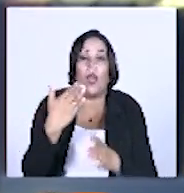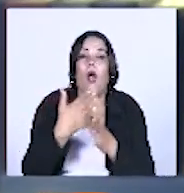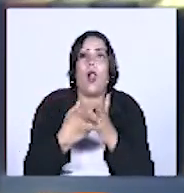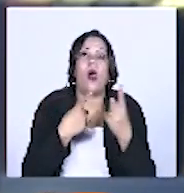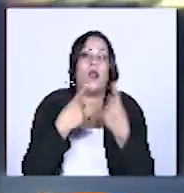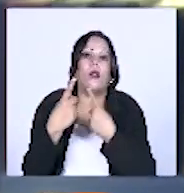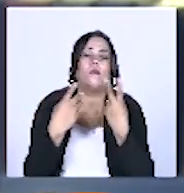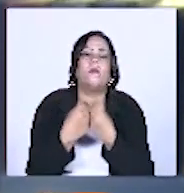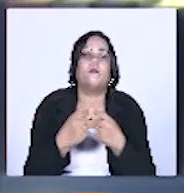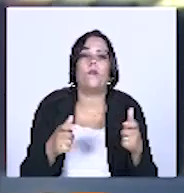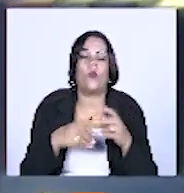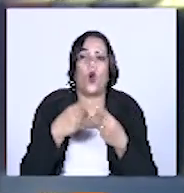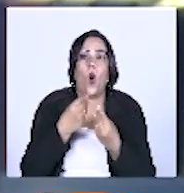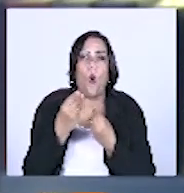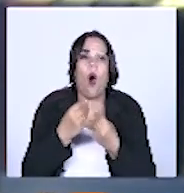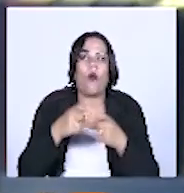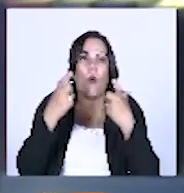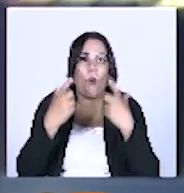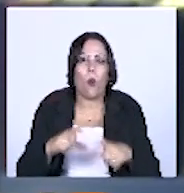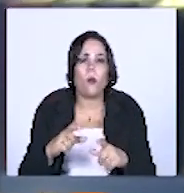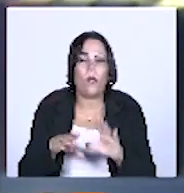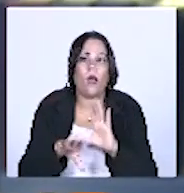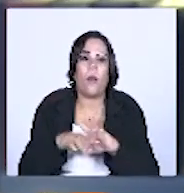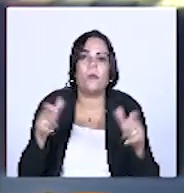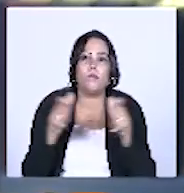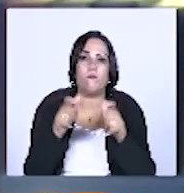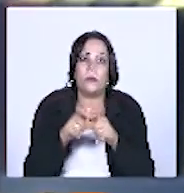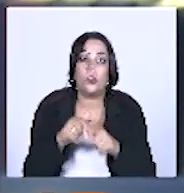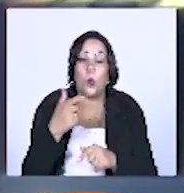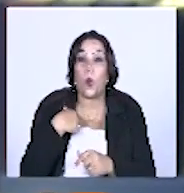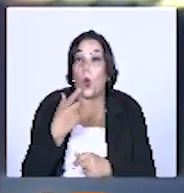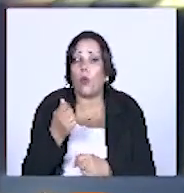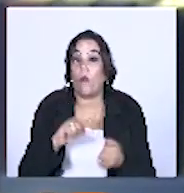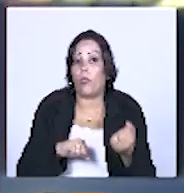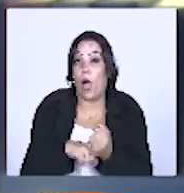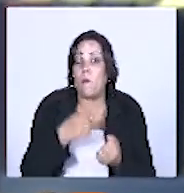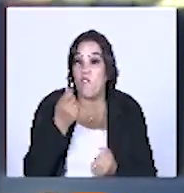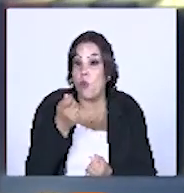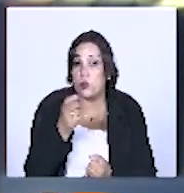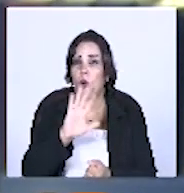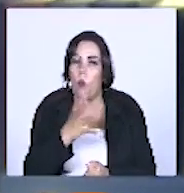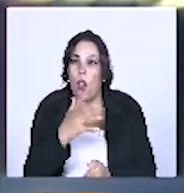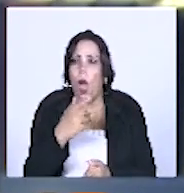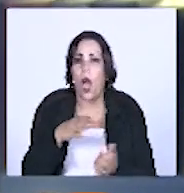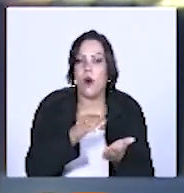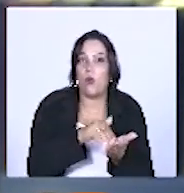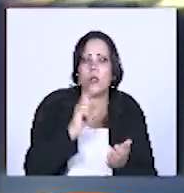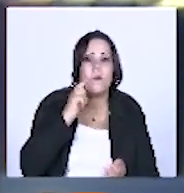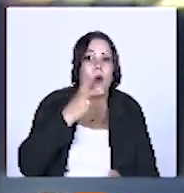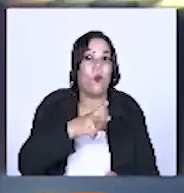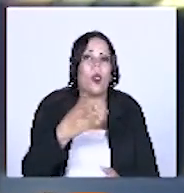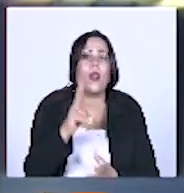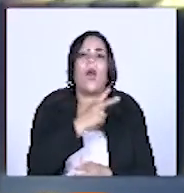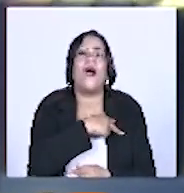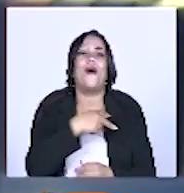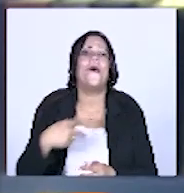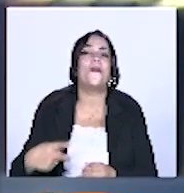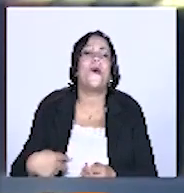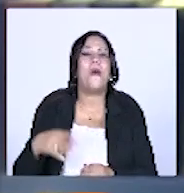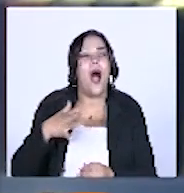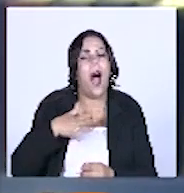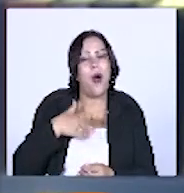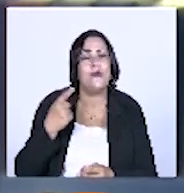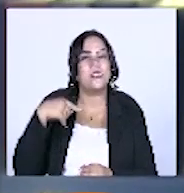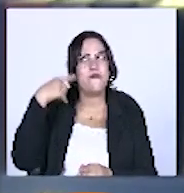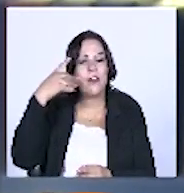الوطني هينظملك مناقشه مساله هل هو دعم نقدي ام عيني واضح طبعا الحكومه انها تريد ان تتجه في اتجاه